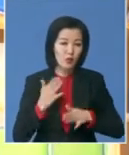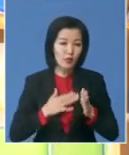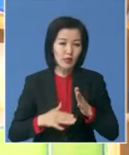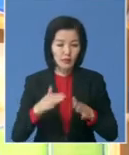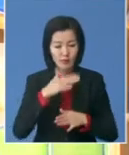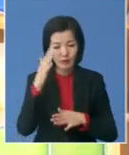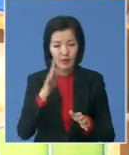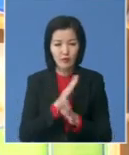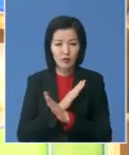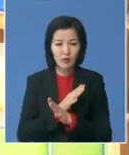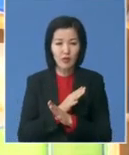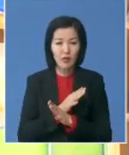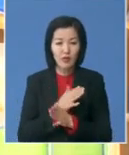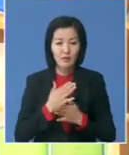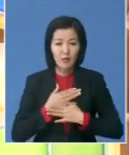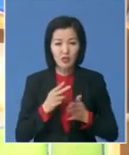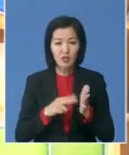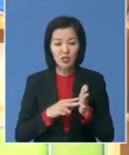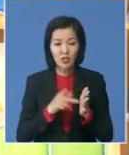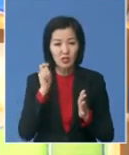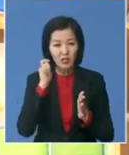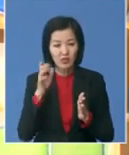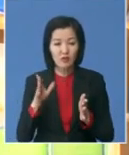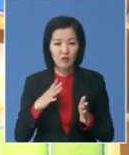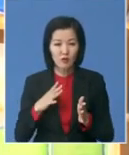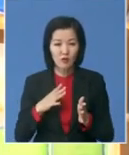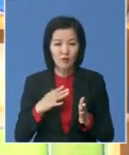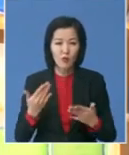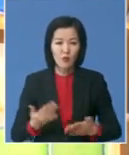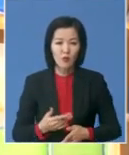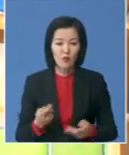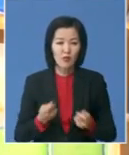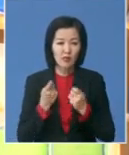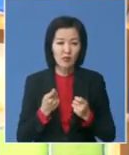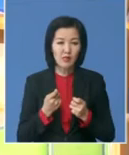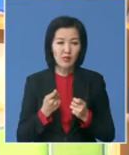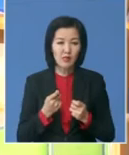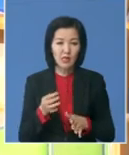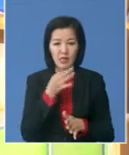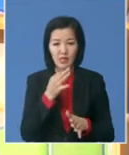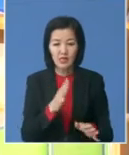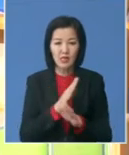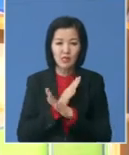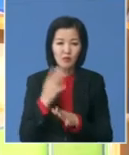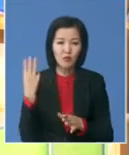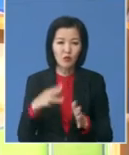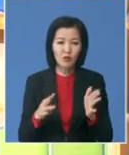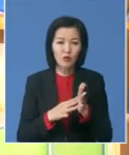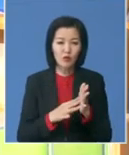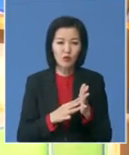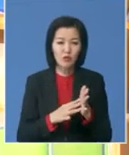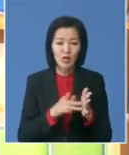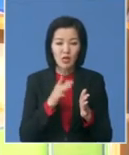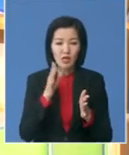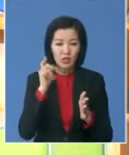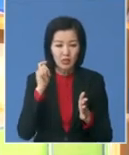қайтыс болғанда мен бар болғаны 7 жаста едім. Оның өмірі қамшының сабындай қысқа болды. Бар болғаны 39 жасында қайтыс болды.